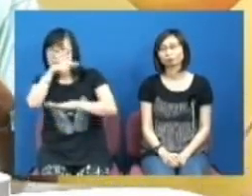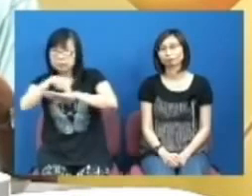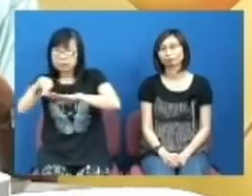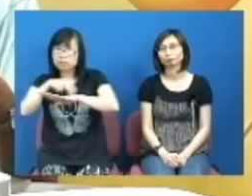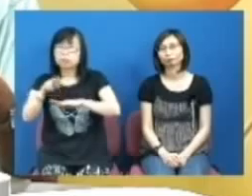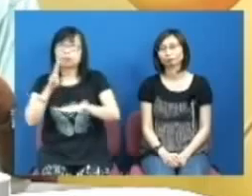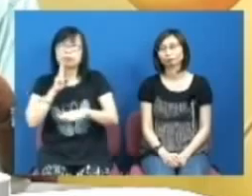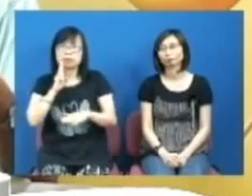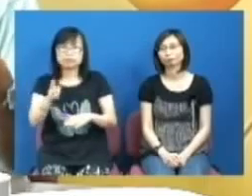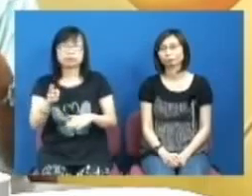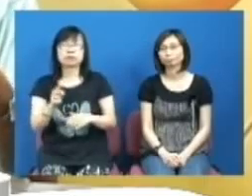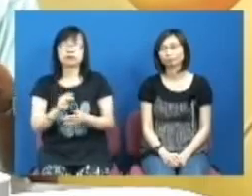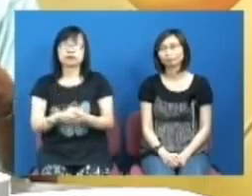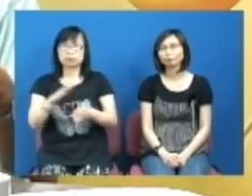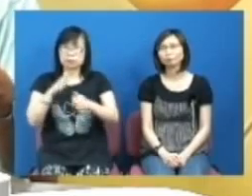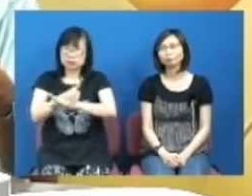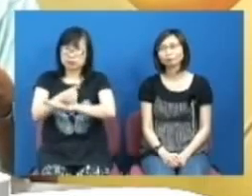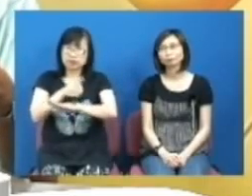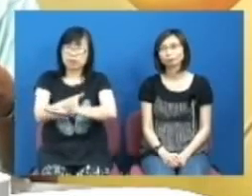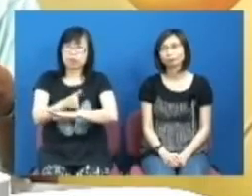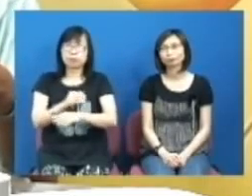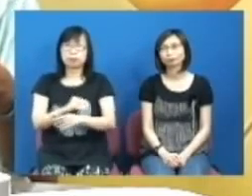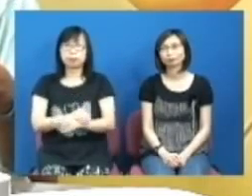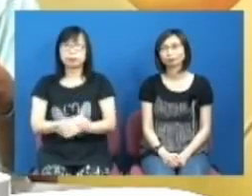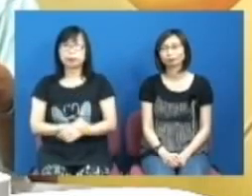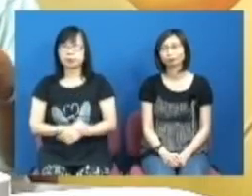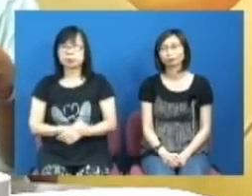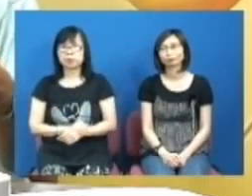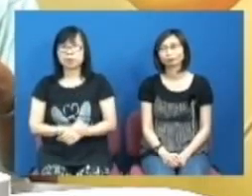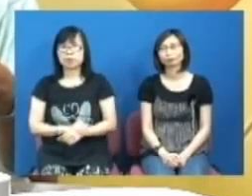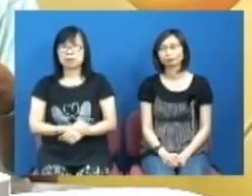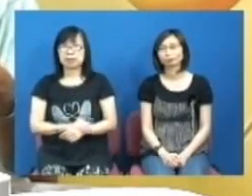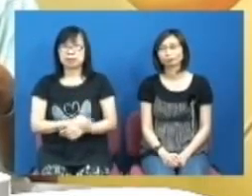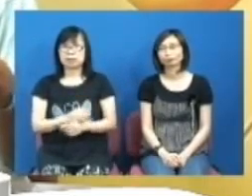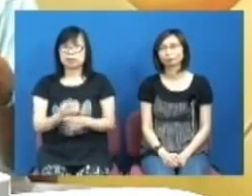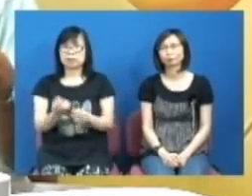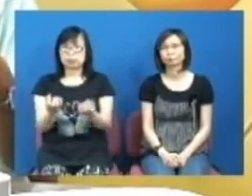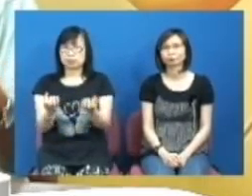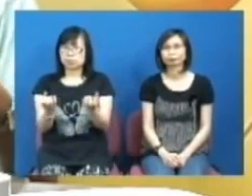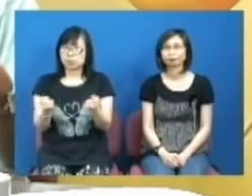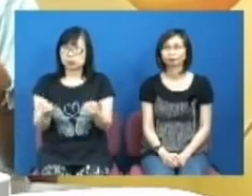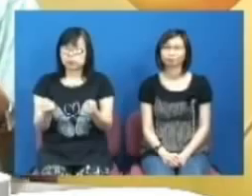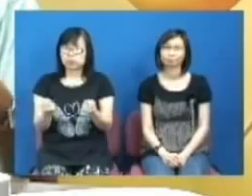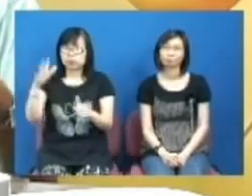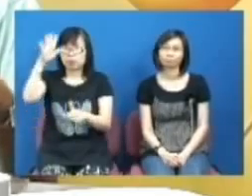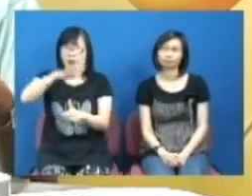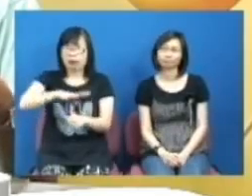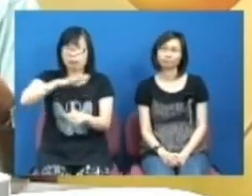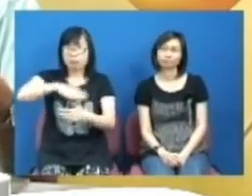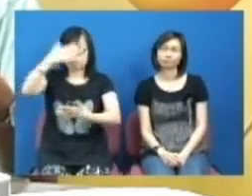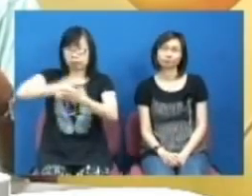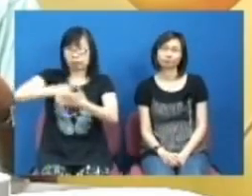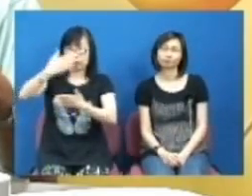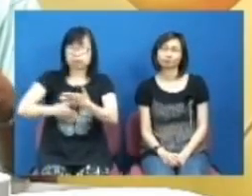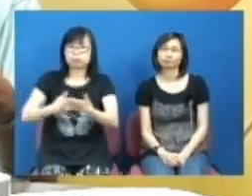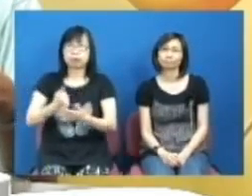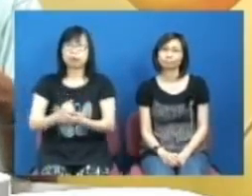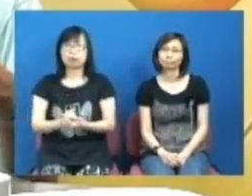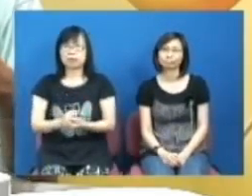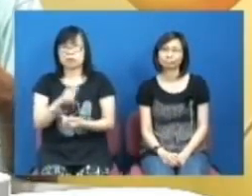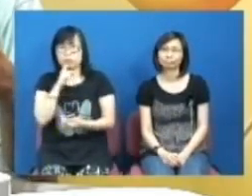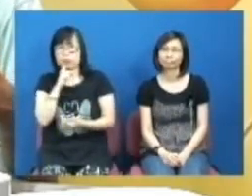到在這個社會裏面受到欺凌剝削的階級是有一個